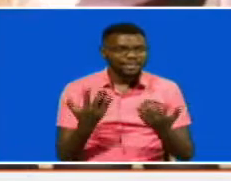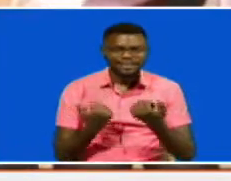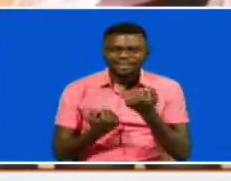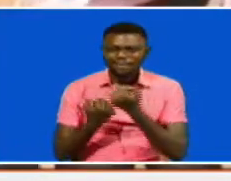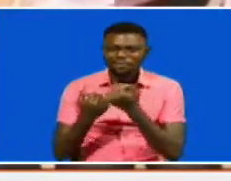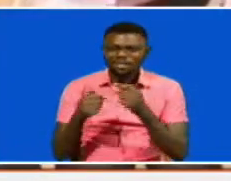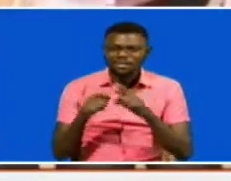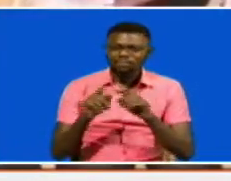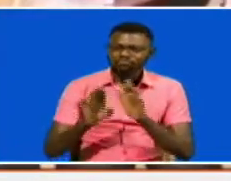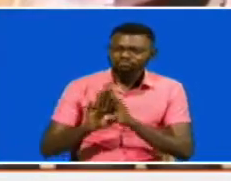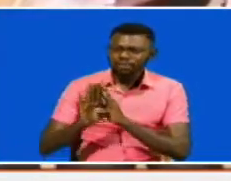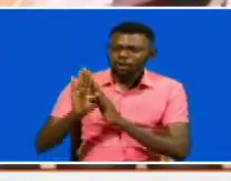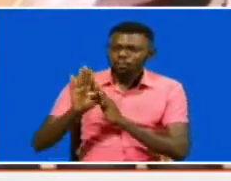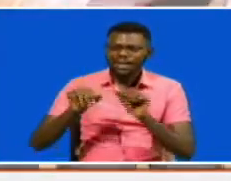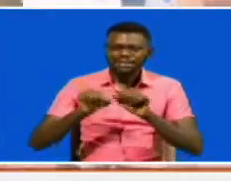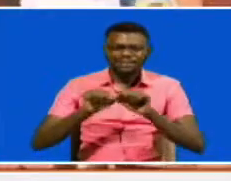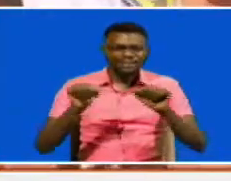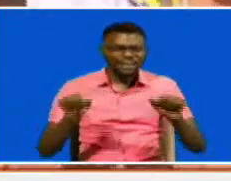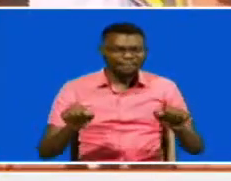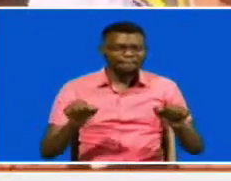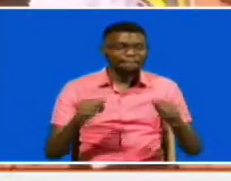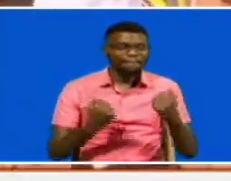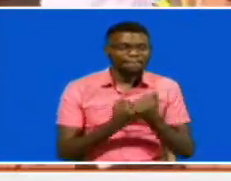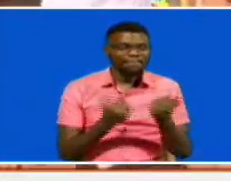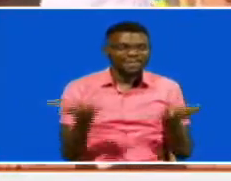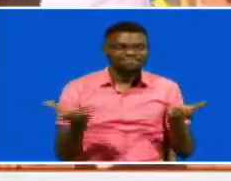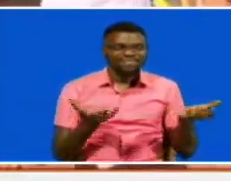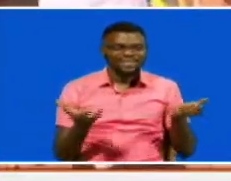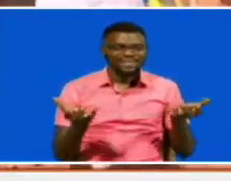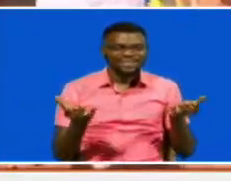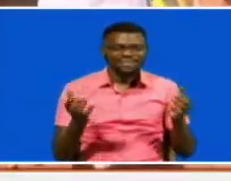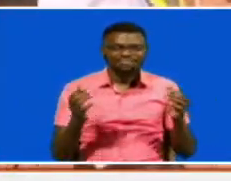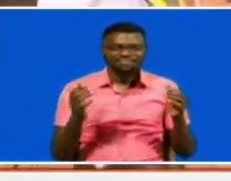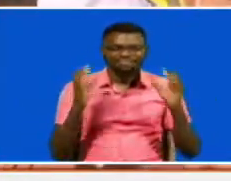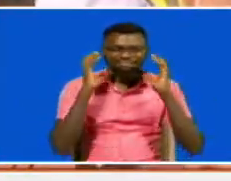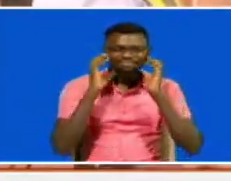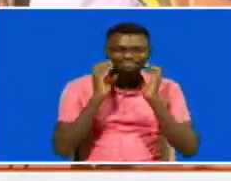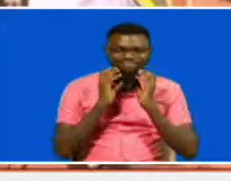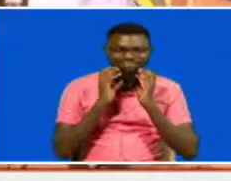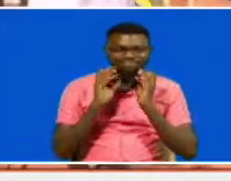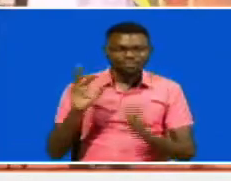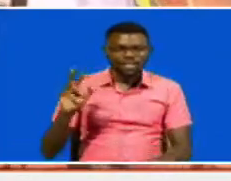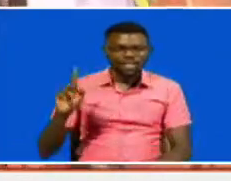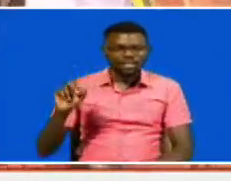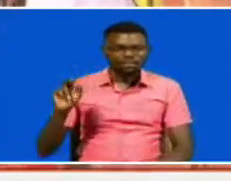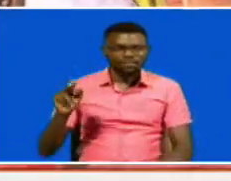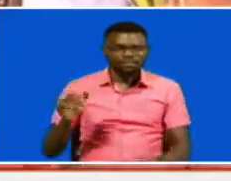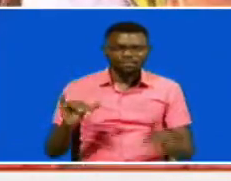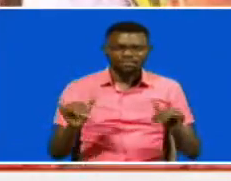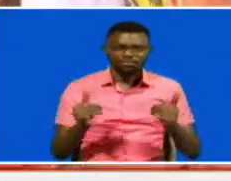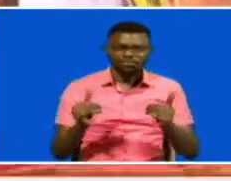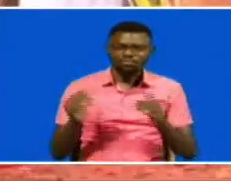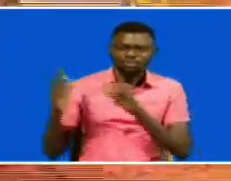the development assistance in order to support the trade. Tobias Chanji, KTN News, County of Kilifi.